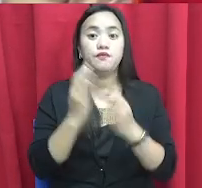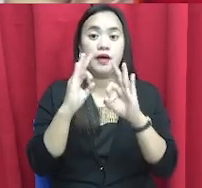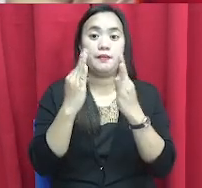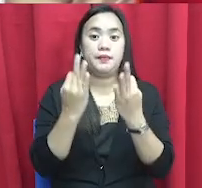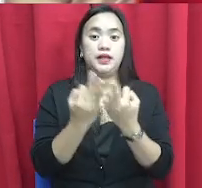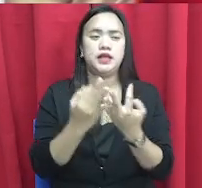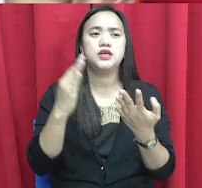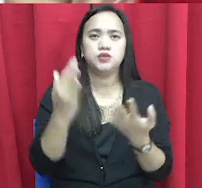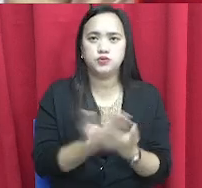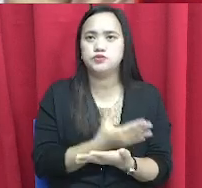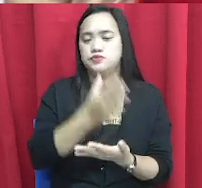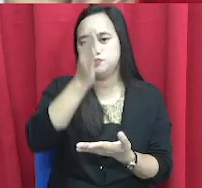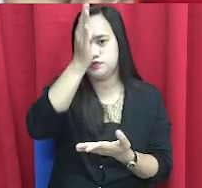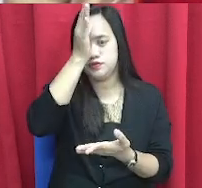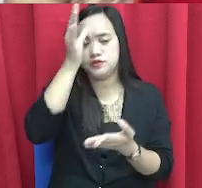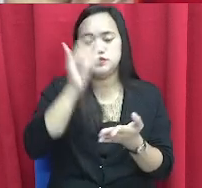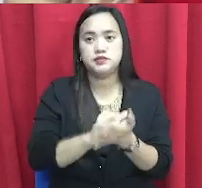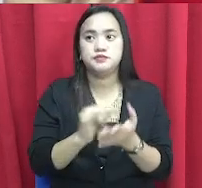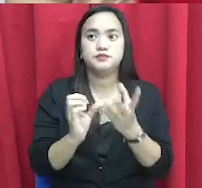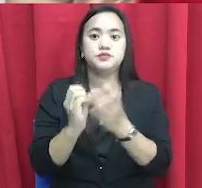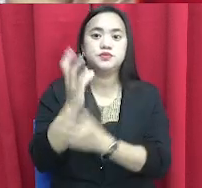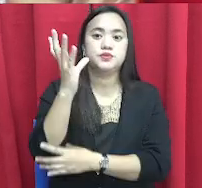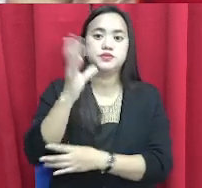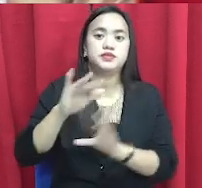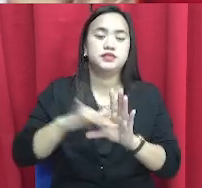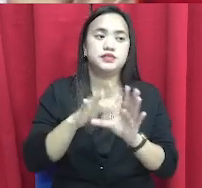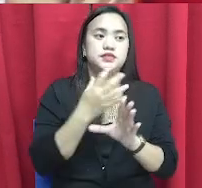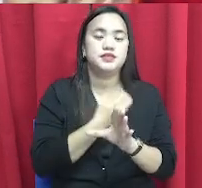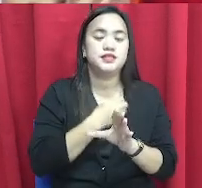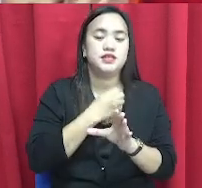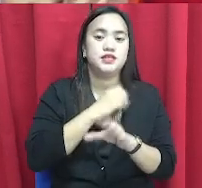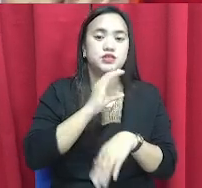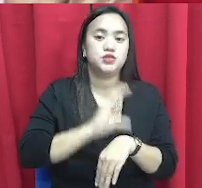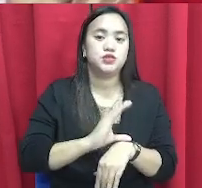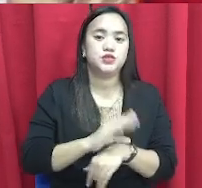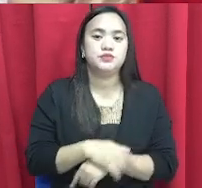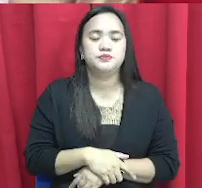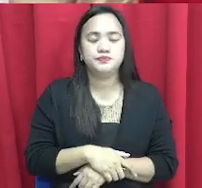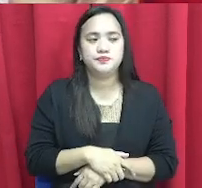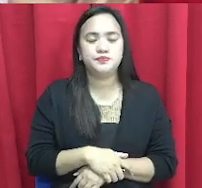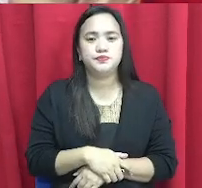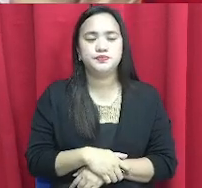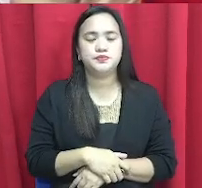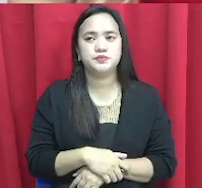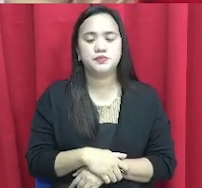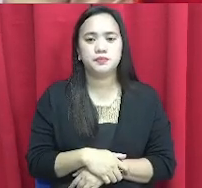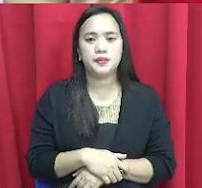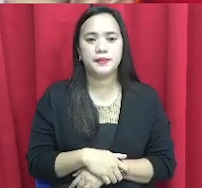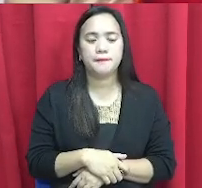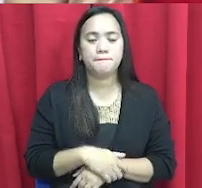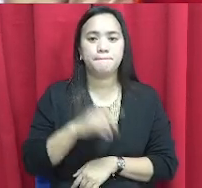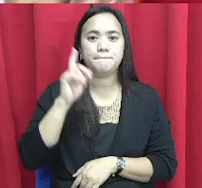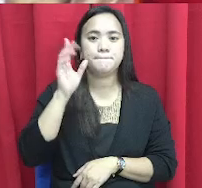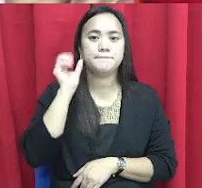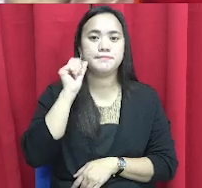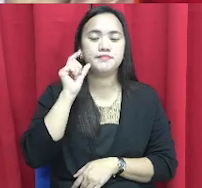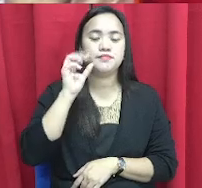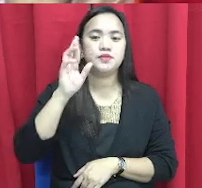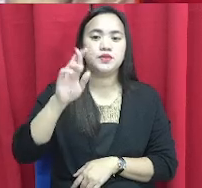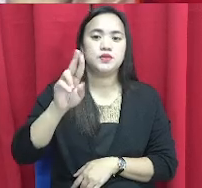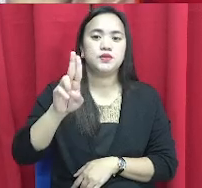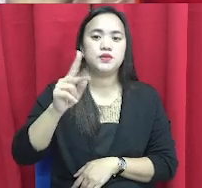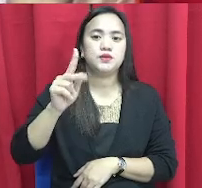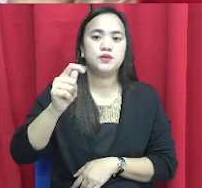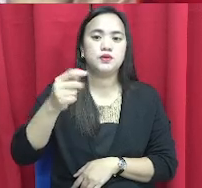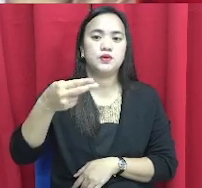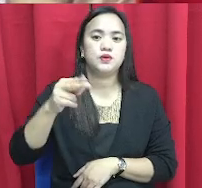tatay na na umusbong po sa ating pong gawain sa simbahang ito so Kami po ang aking asawa si Ma'am rut Lin ay ah